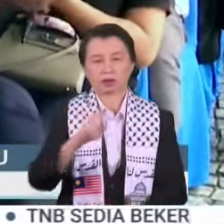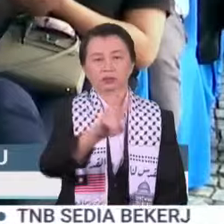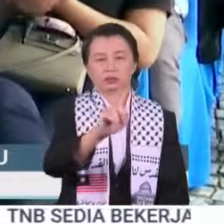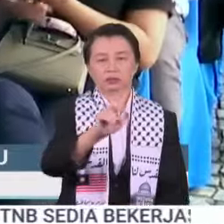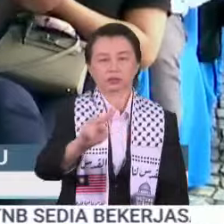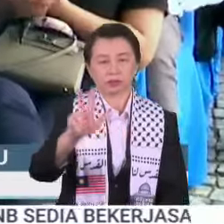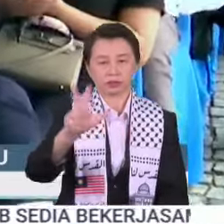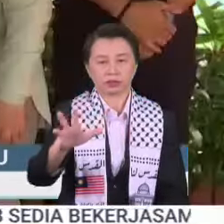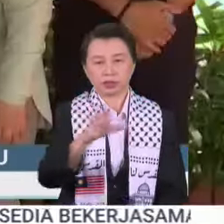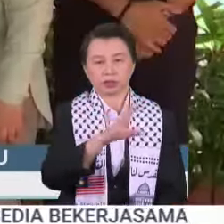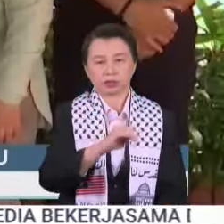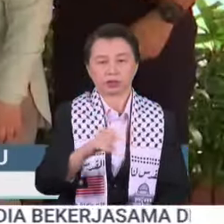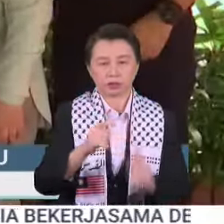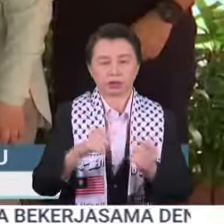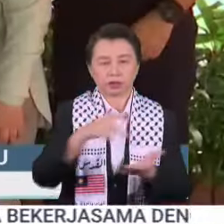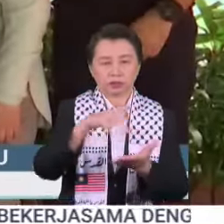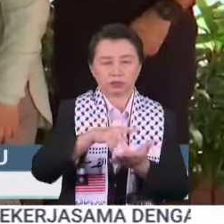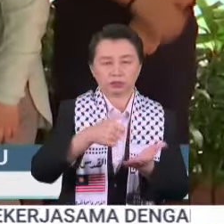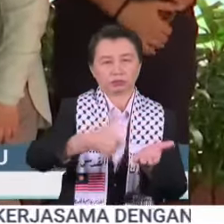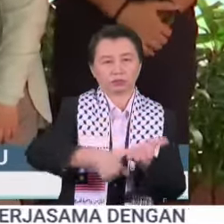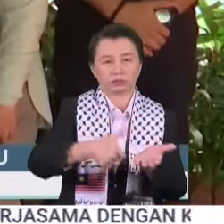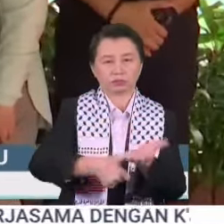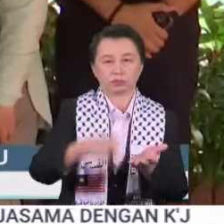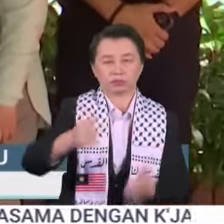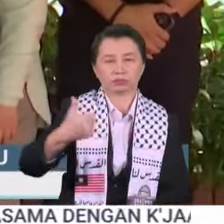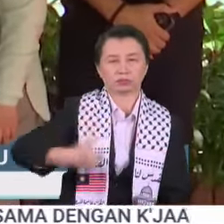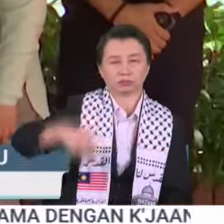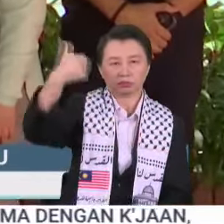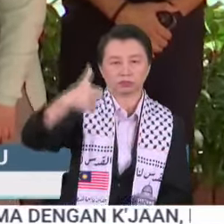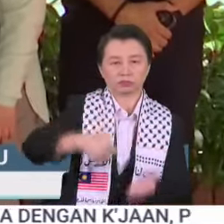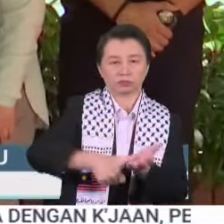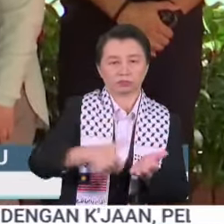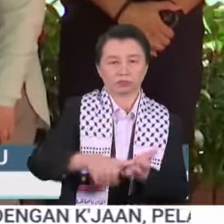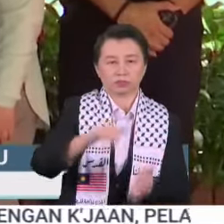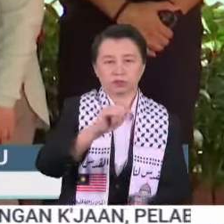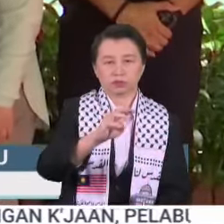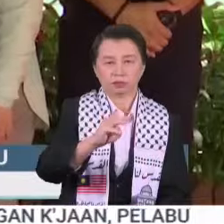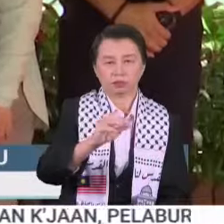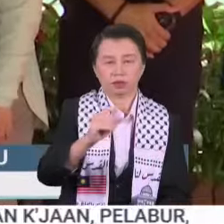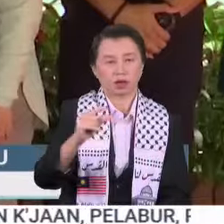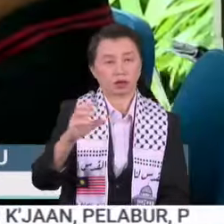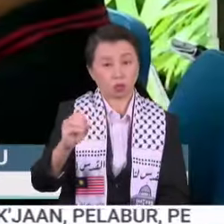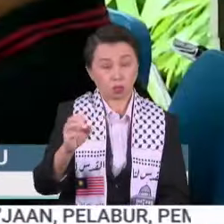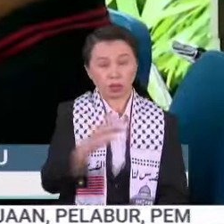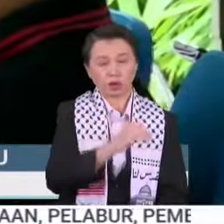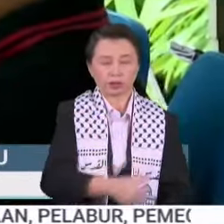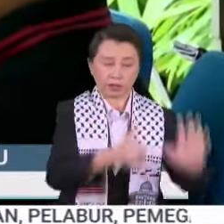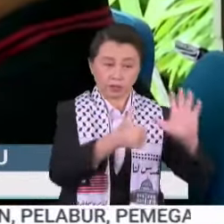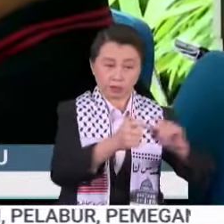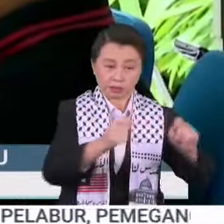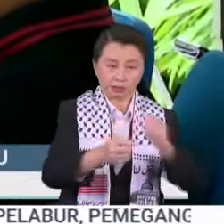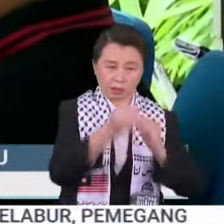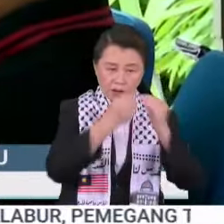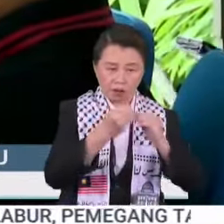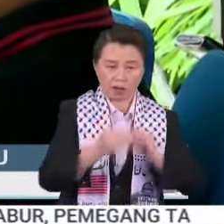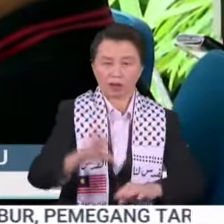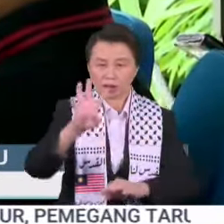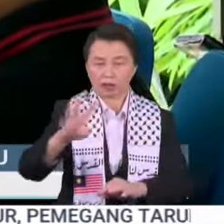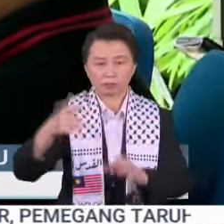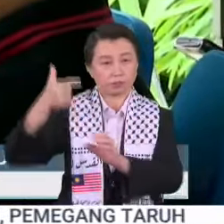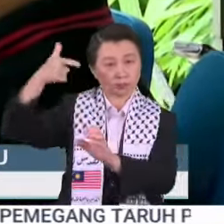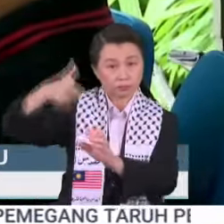2023. Manakala kategori Pusat Beli Belah dimenangi Pusat Beli Belah Imago. Sementara 6 premis makanan dan 4